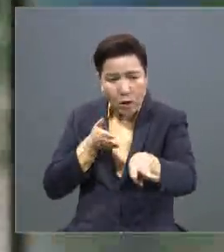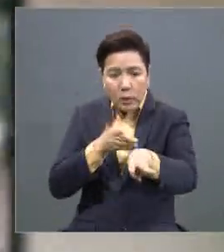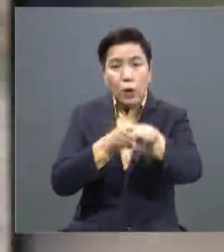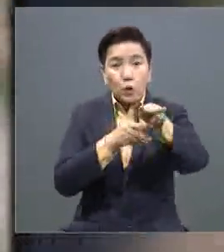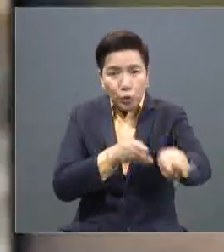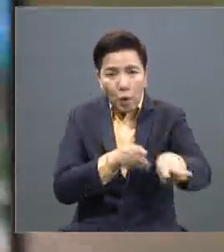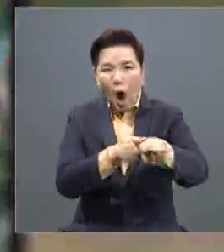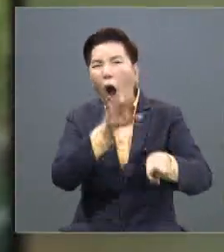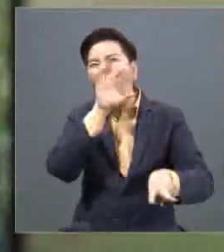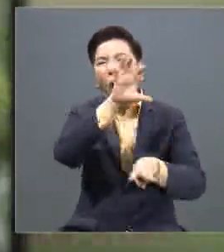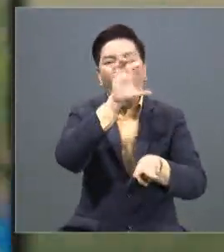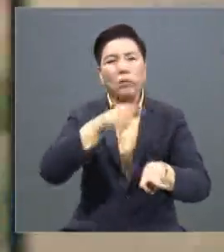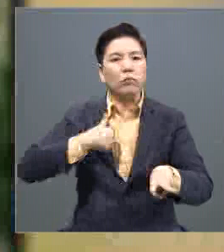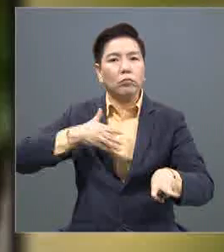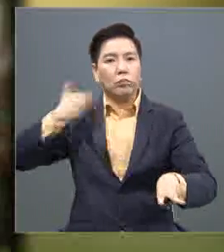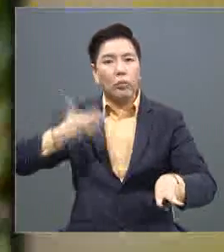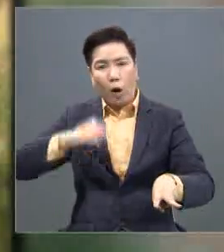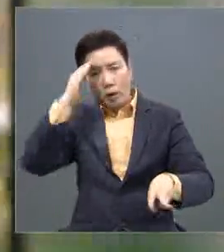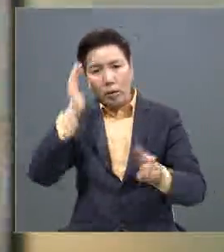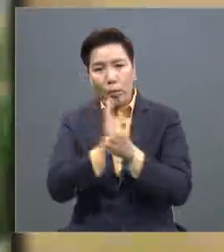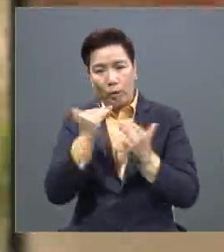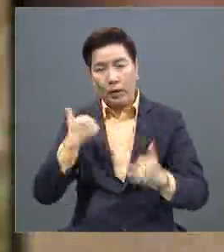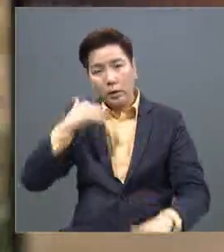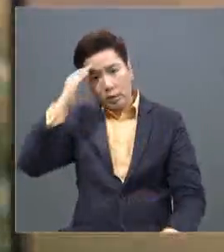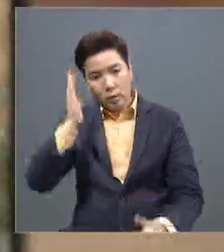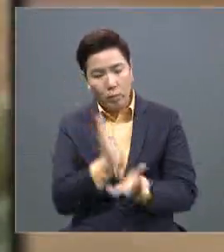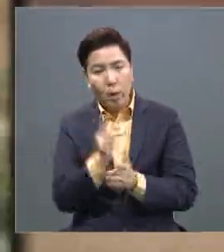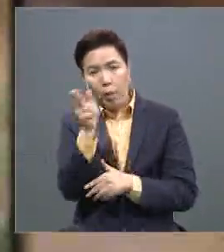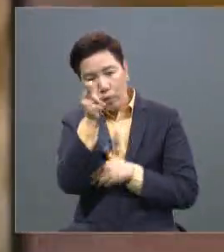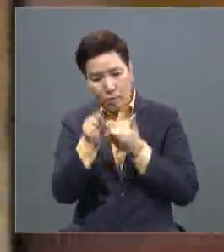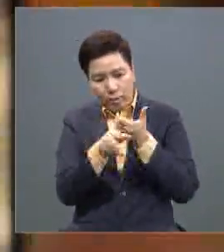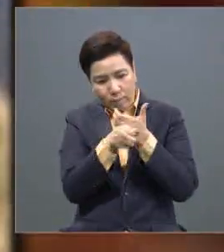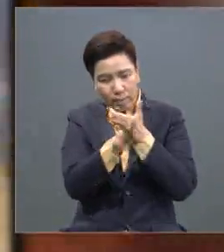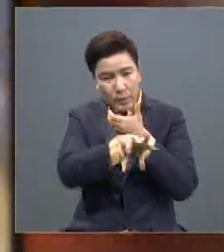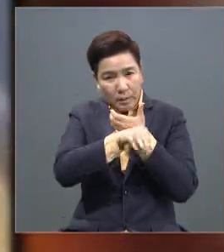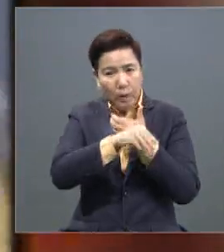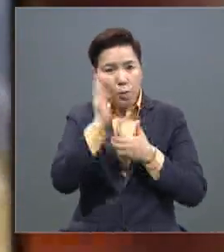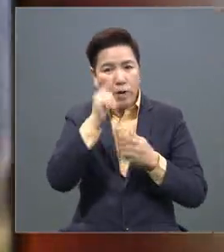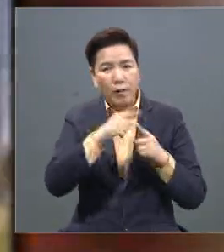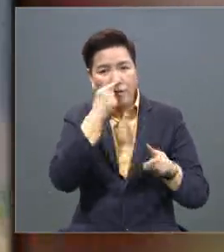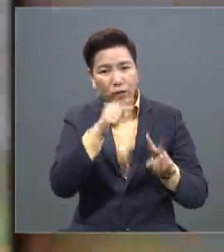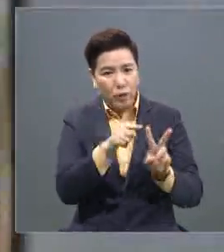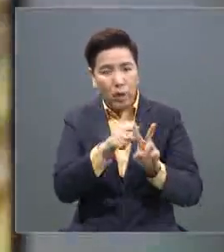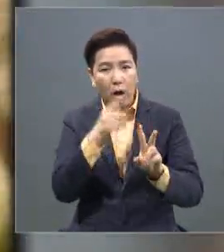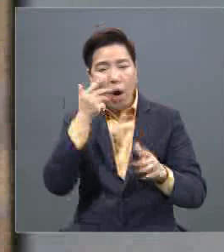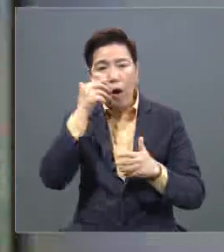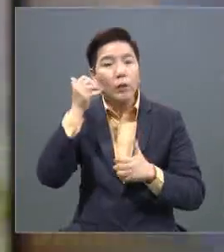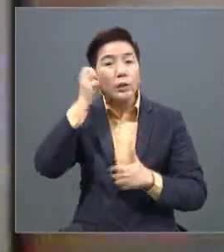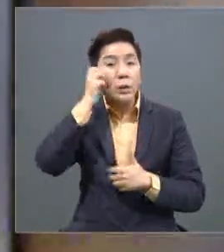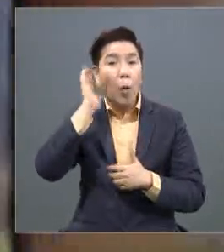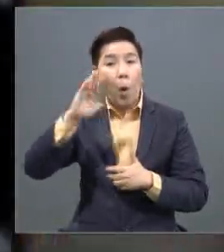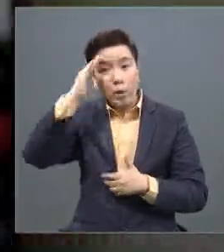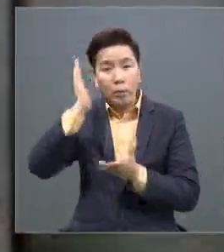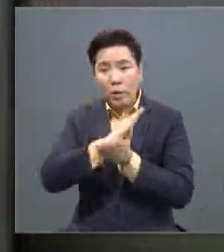ก็แสดงอาการโวยวายไม่พอใจอ่ะทางตำรวจเนี่ยเขาก็ถ่ายคลิปเหตุการณ์เอาไว้ด้วยชายชาวต่างชาติก็ปัดโทรศัพท์ของเจ้าหน้า